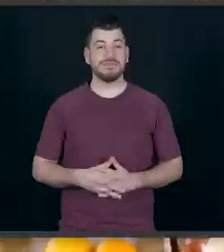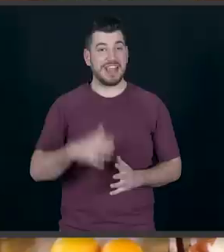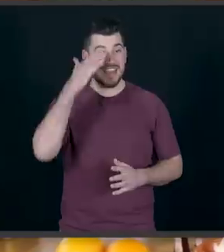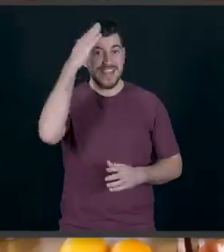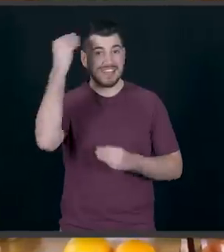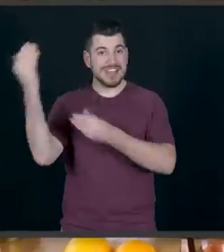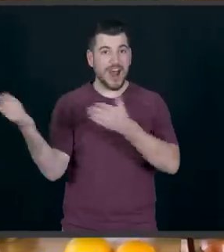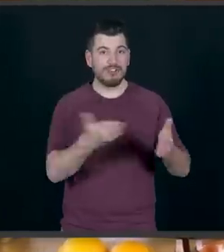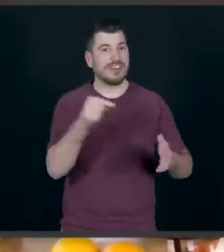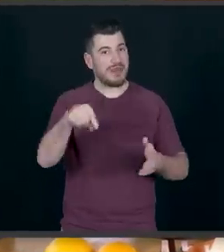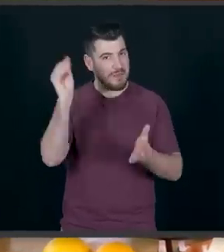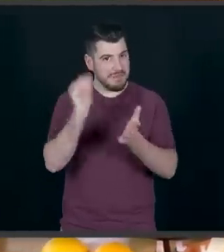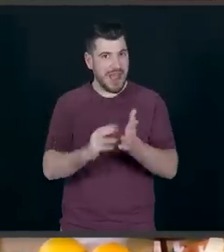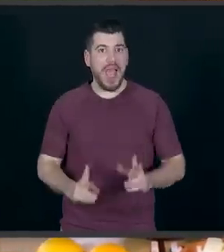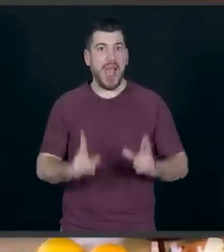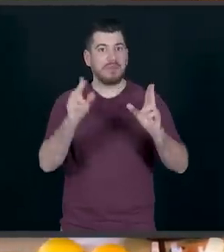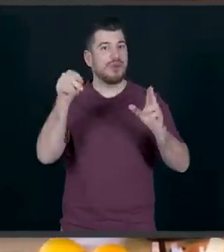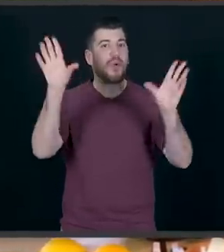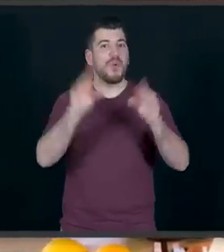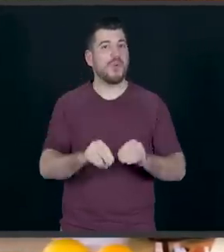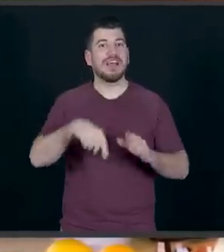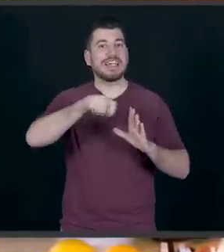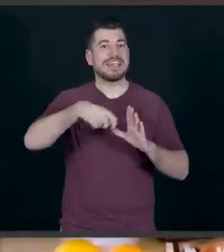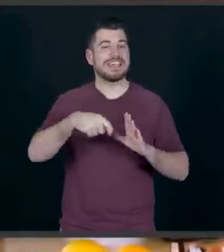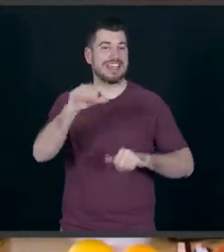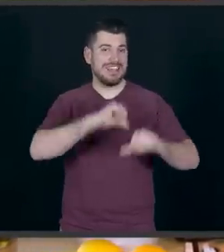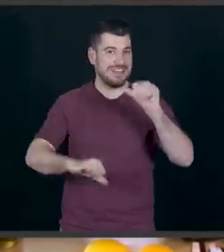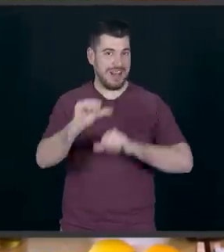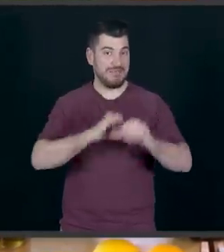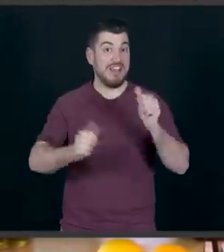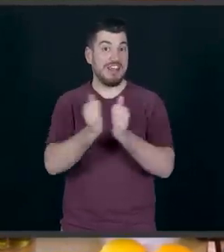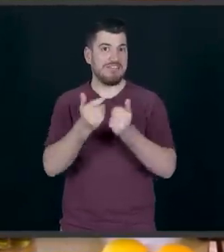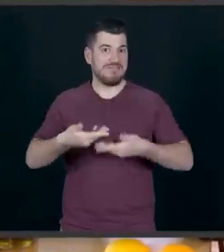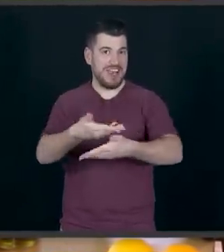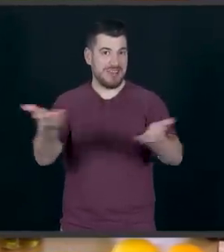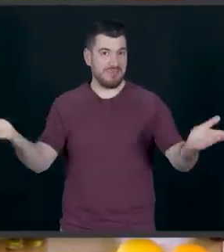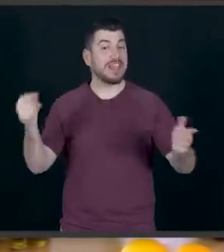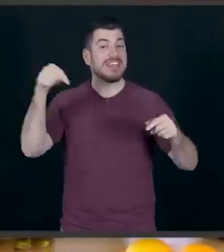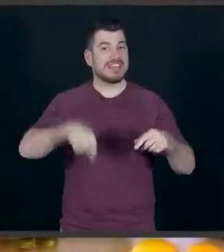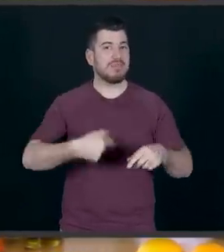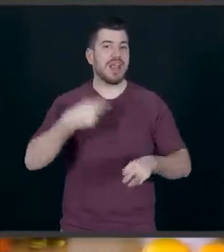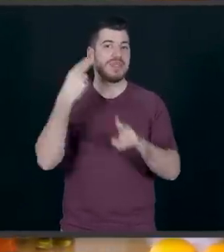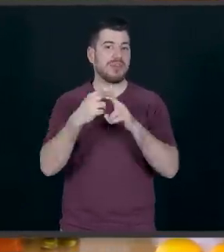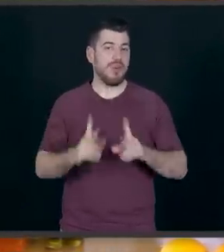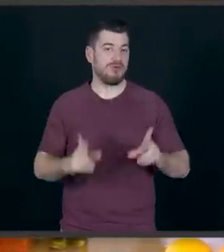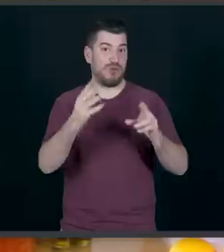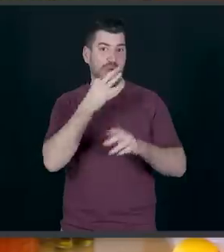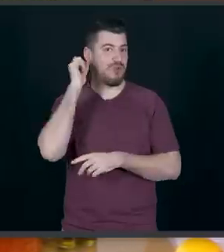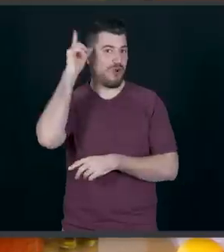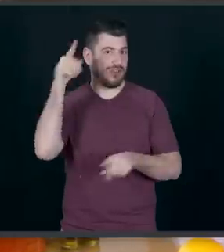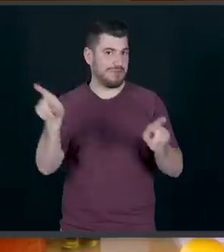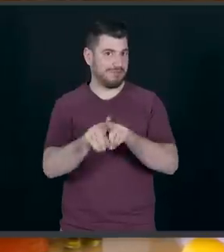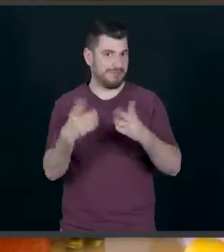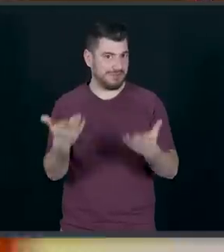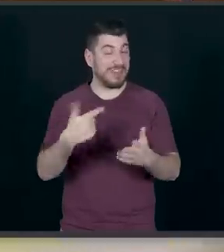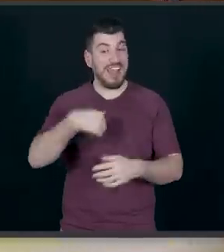Καλώς ήρθατε σε ακόμα ένα επεισόδιο του Kitchen Lab, φιλαράκια μου. Σήμερα είναι πολύ ιδιαίτερο το επεισόδιο γιατί είναι και γιορτινό. Θα φτιάξουμε μία